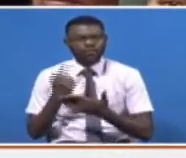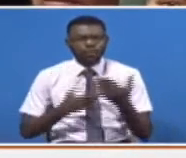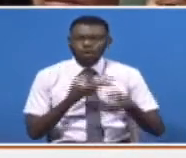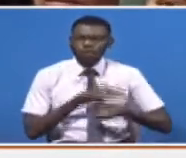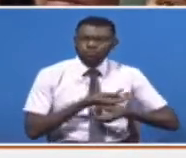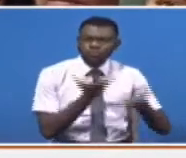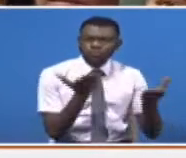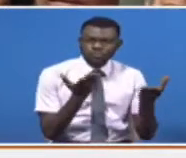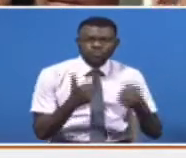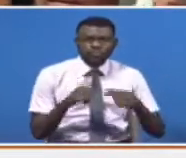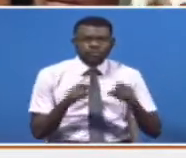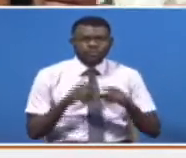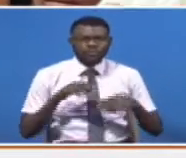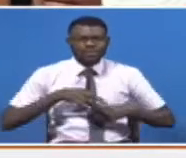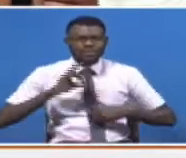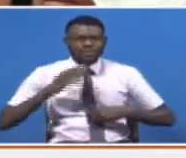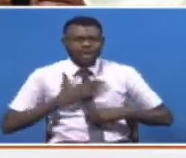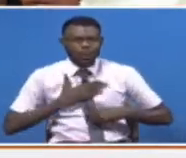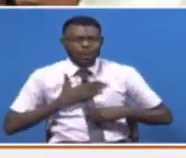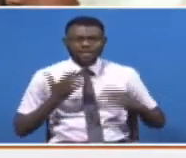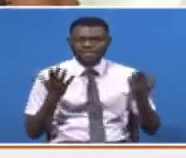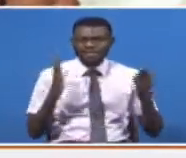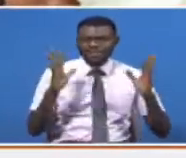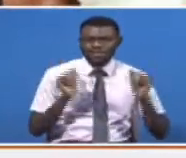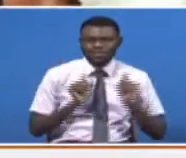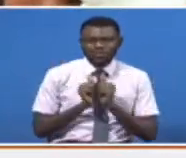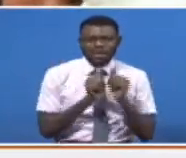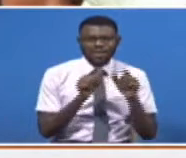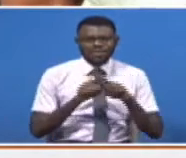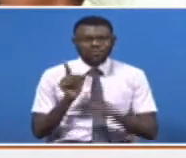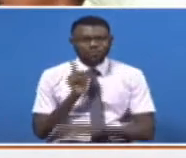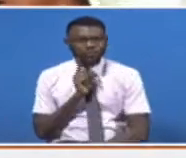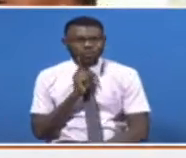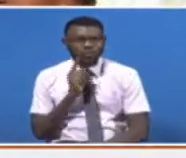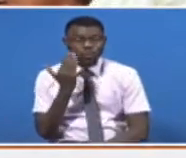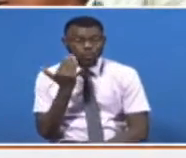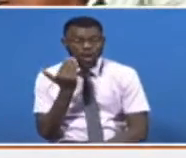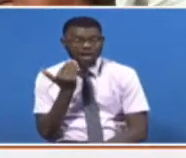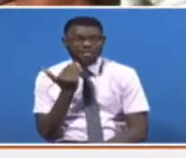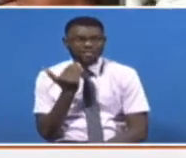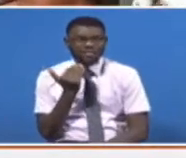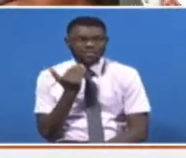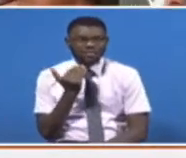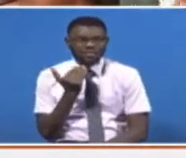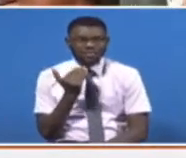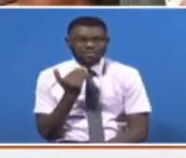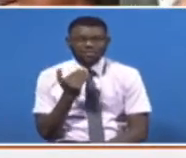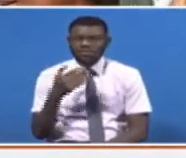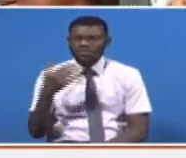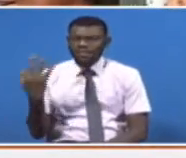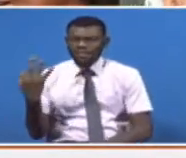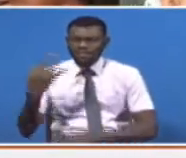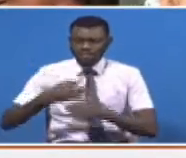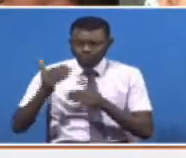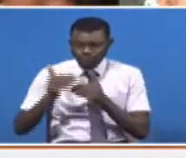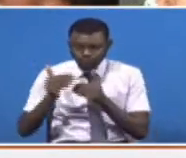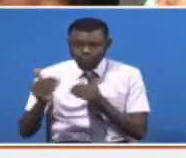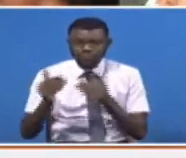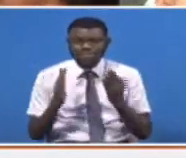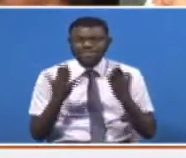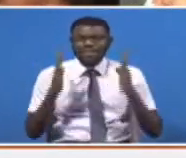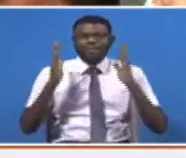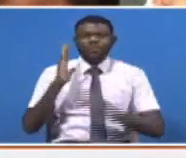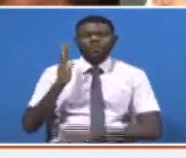continue the spirit that today we are celebrating also, be it also tomorrow, because this Eid is in fact is 3 days celebration, but also